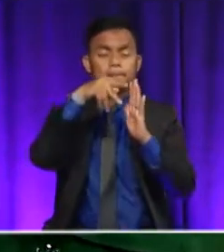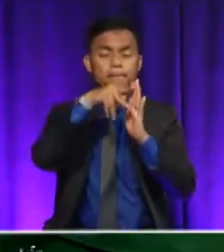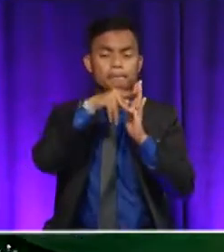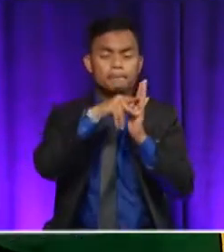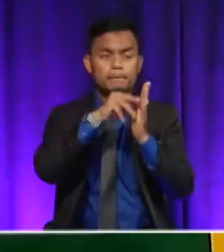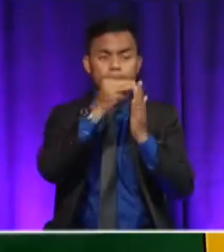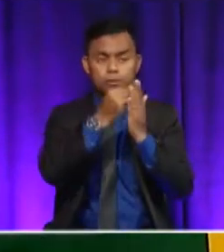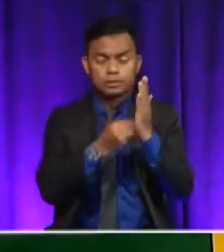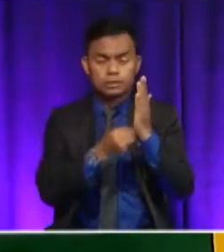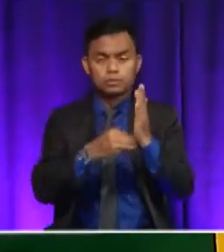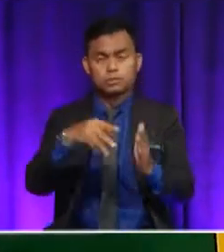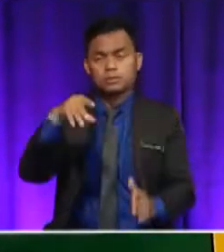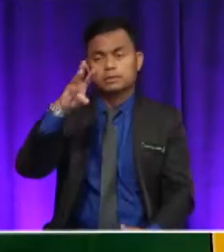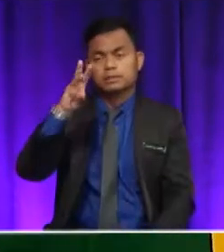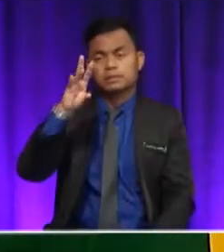4.